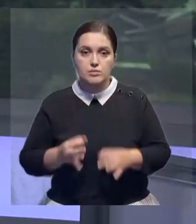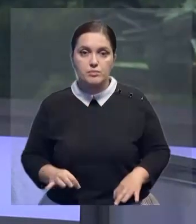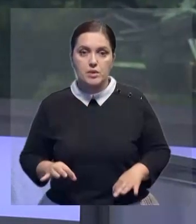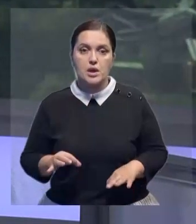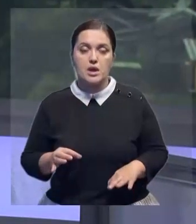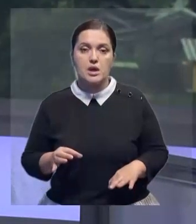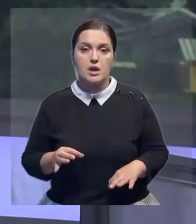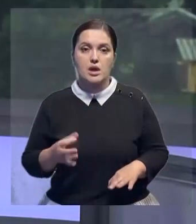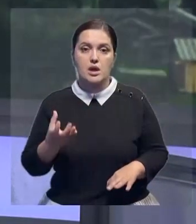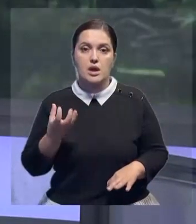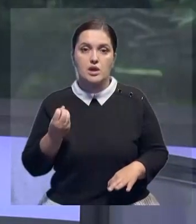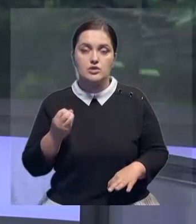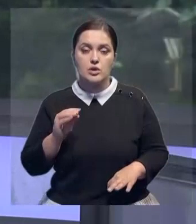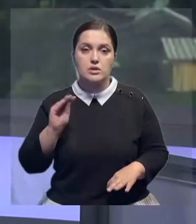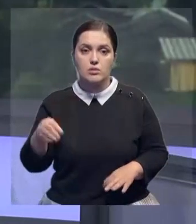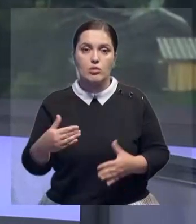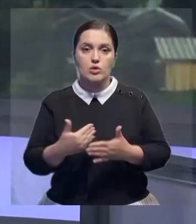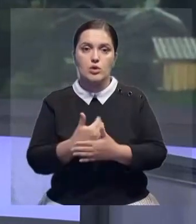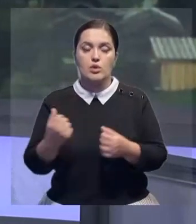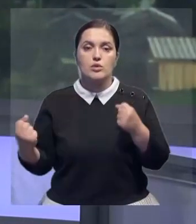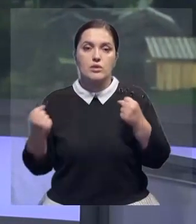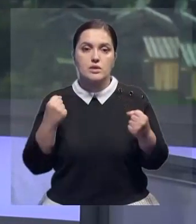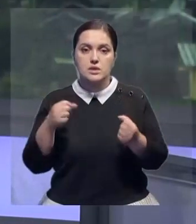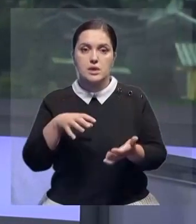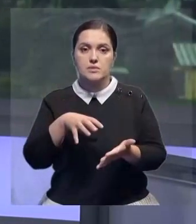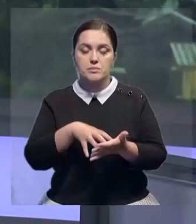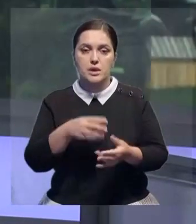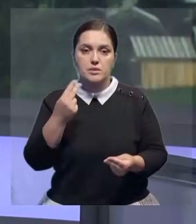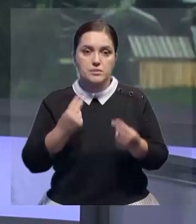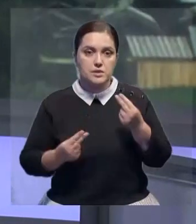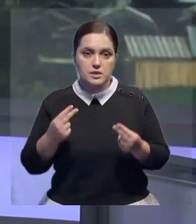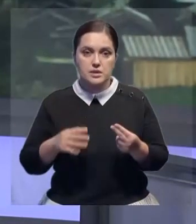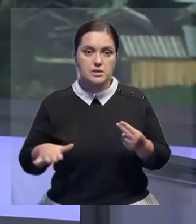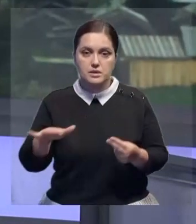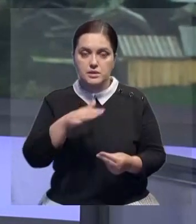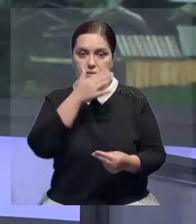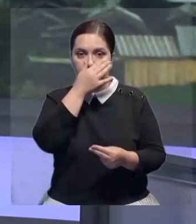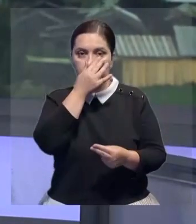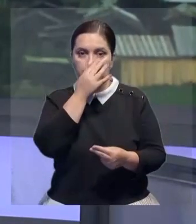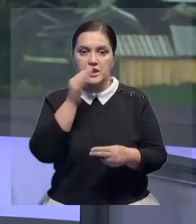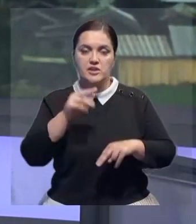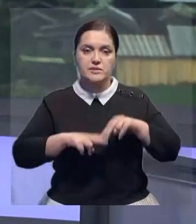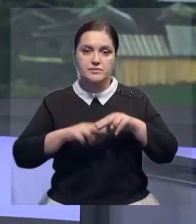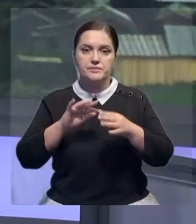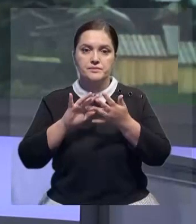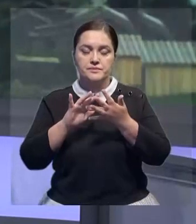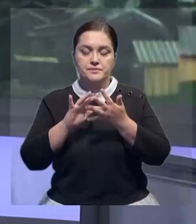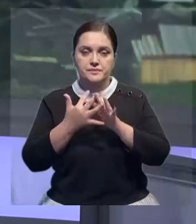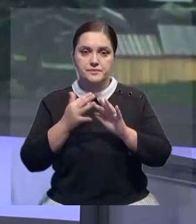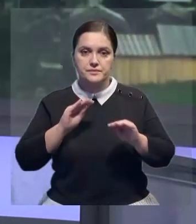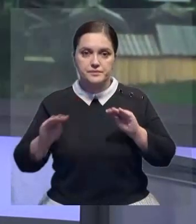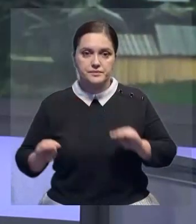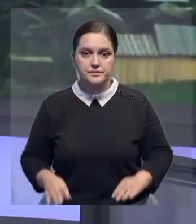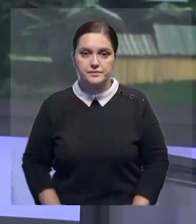обещают провести уже этой осенью. А еще здесь возводят новые спортивные объекты и игровые площадки. Наталья Строкова о ходе